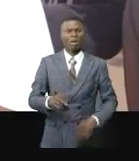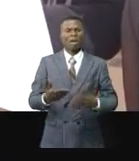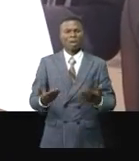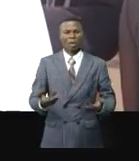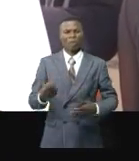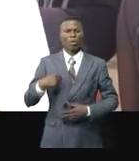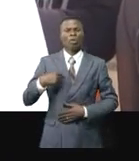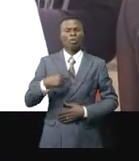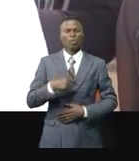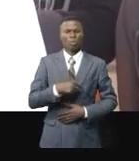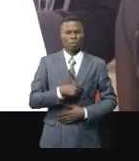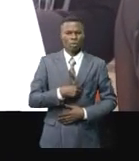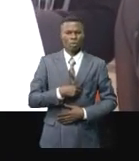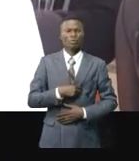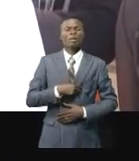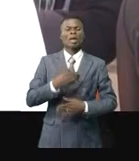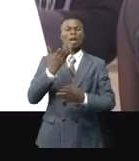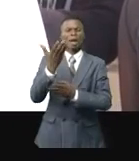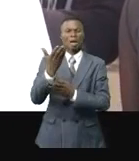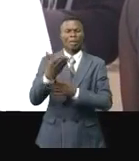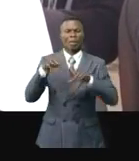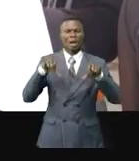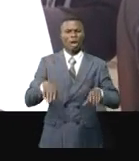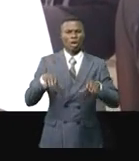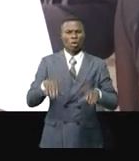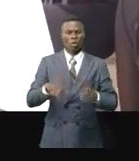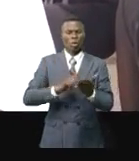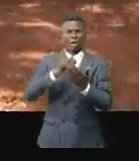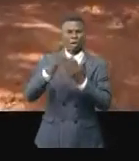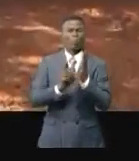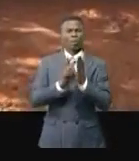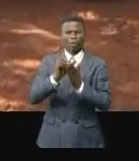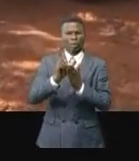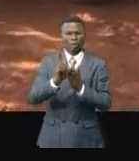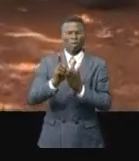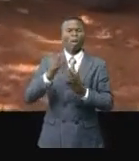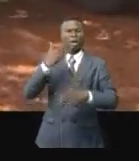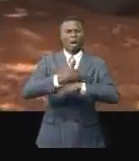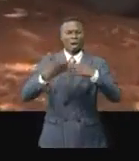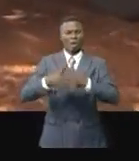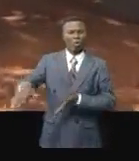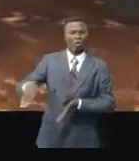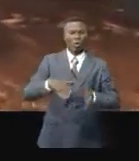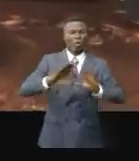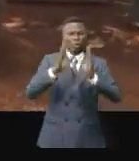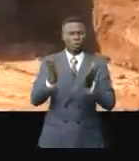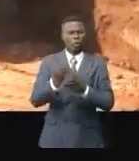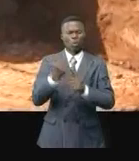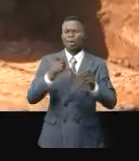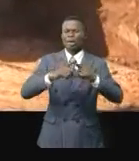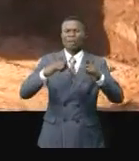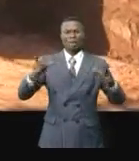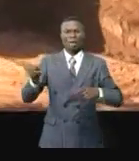Tshilombo, qui a lancé le Congo dans le plan de développement sous le plan des infrastructures. Tous les grands travaux dans